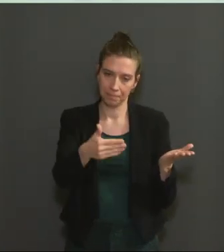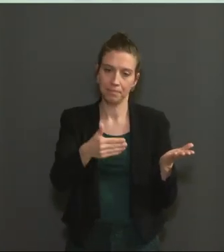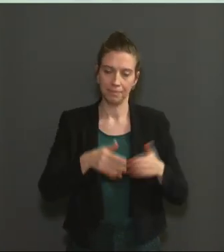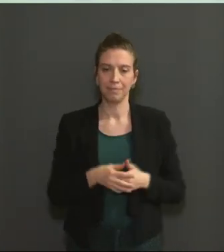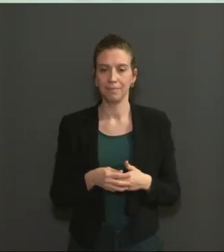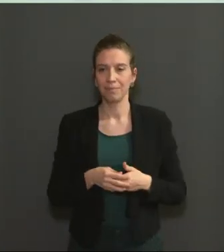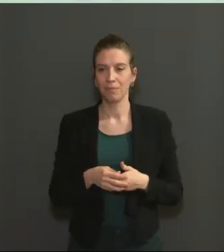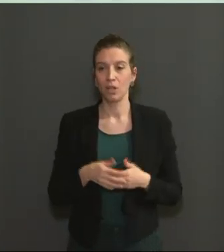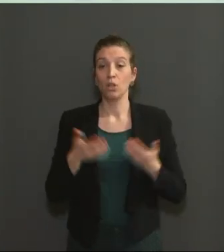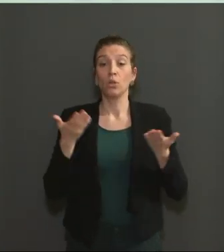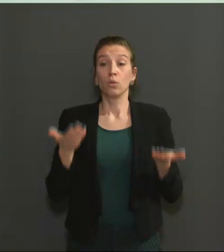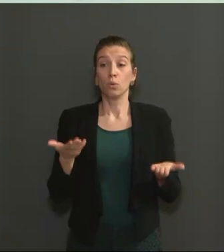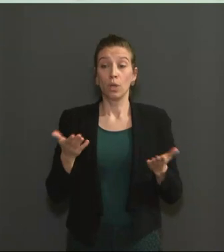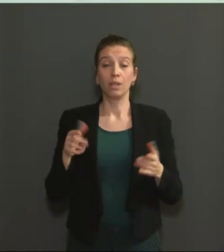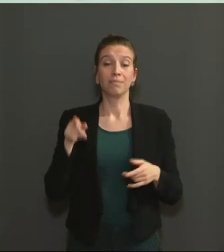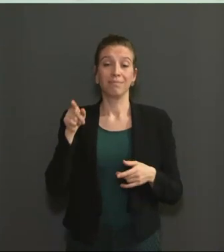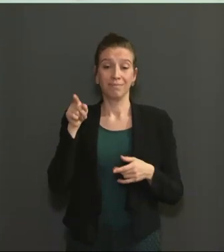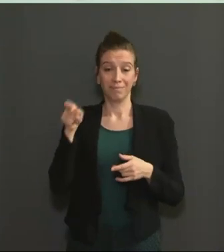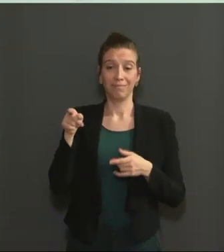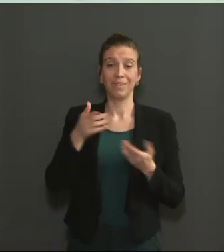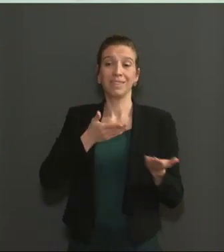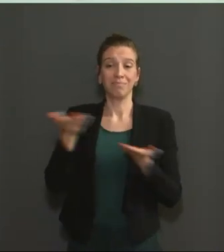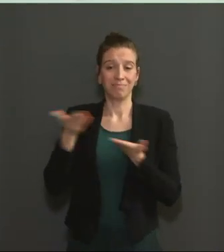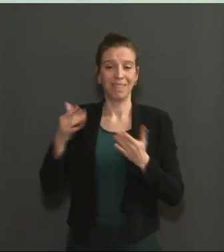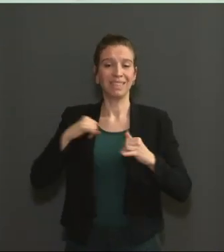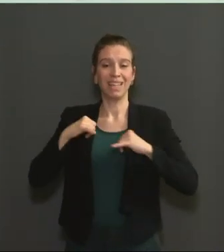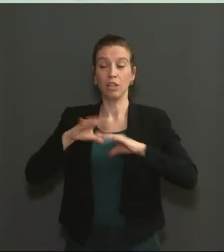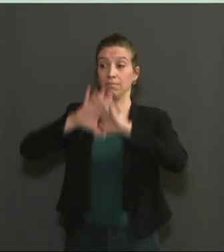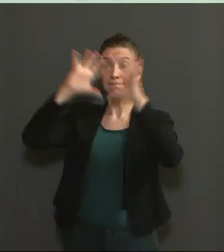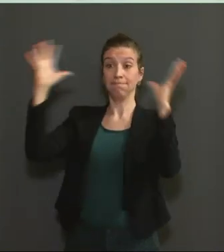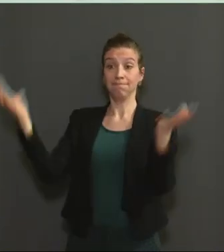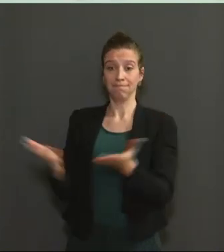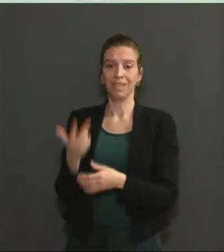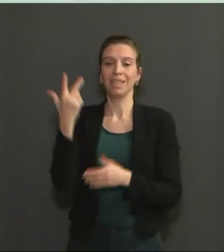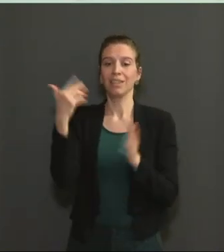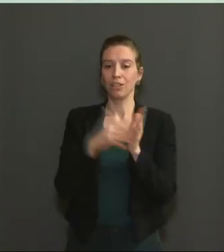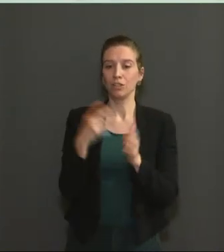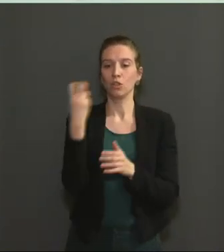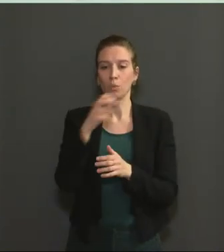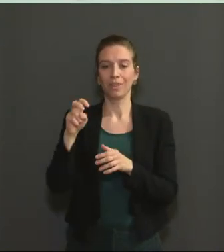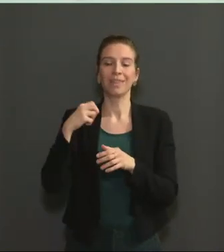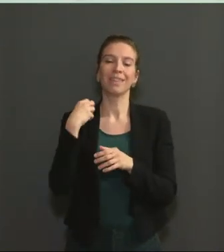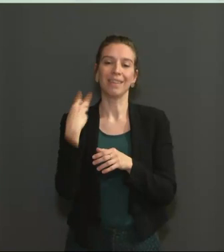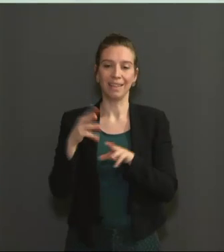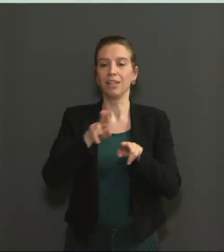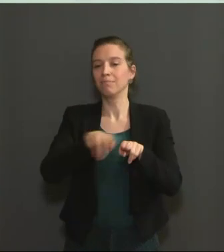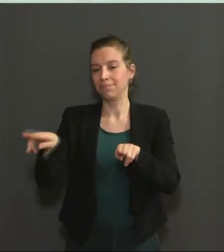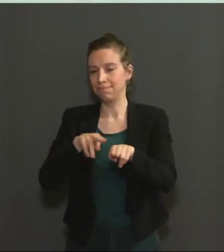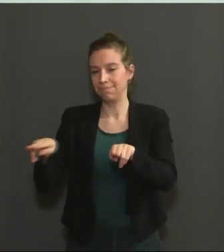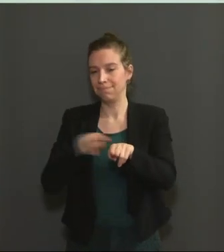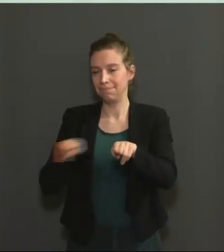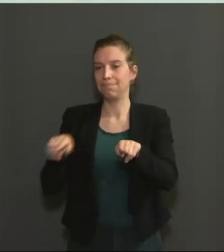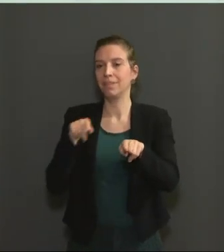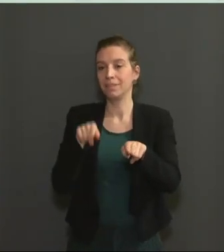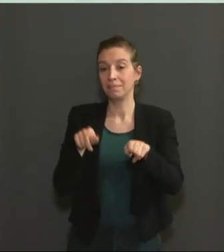er liggen menteel 3213 covidptiënten in het ziekenhuis waarvan